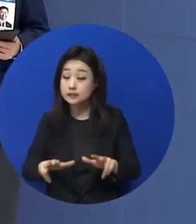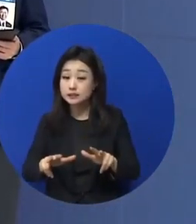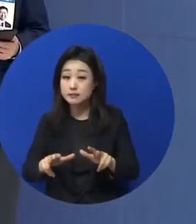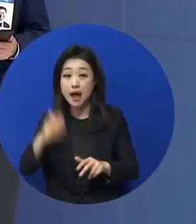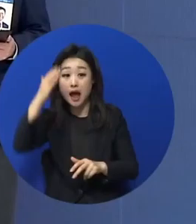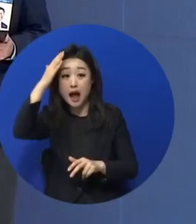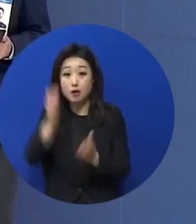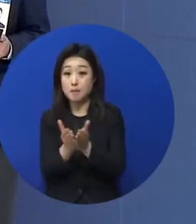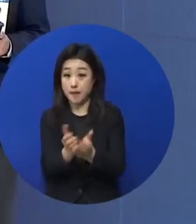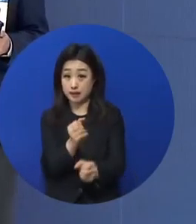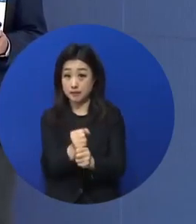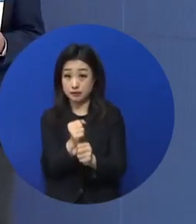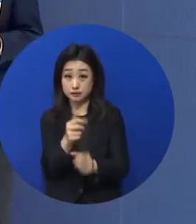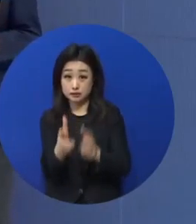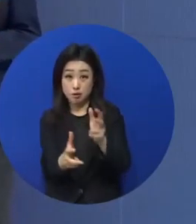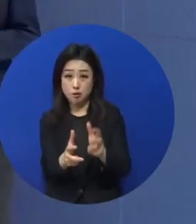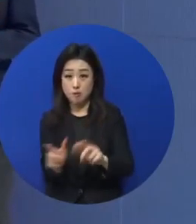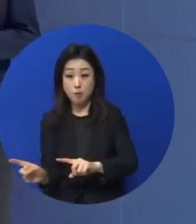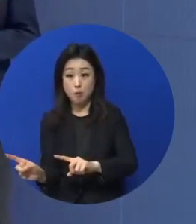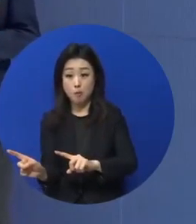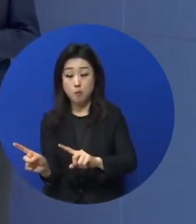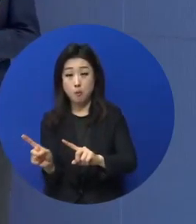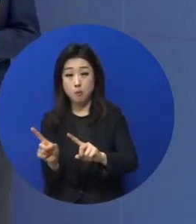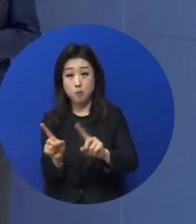한국해운과 조선산업은 다시 살아나고 있습니다.